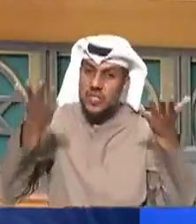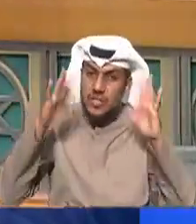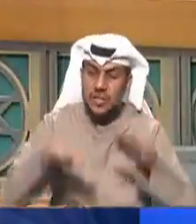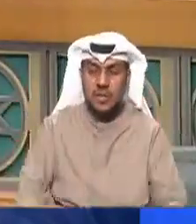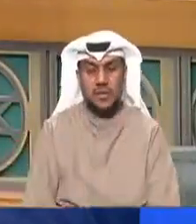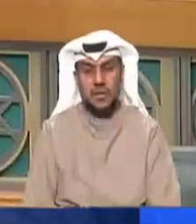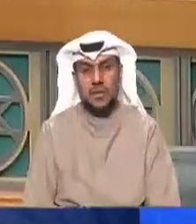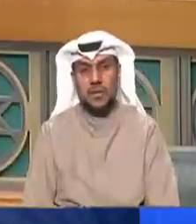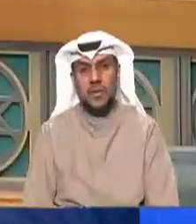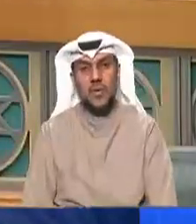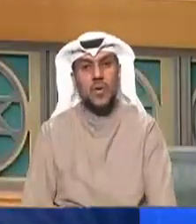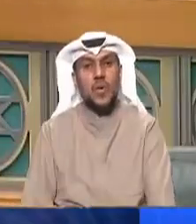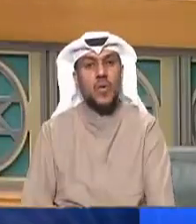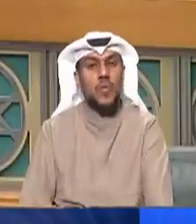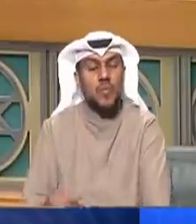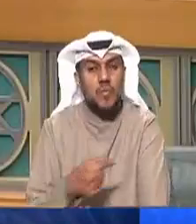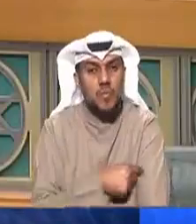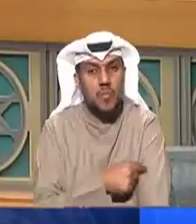مبارك من وحدة